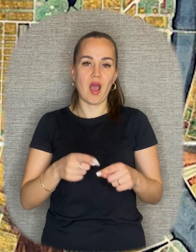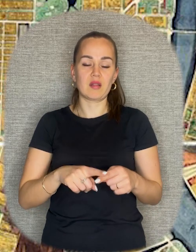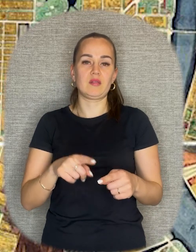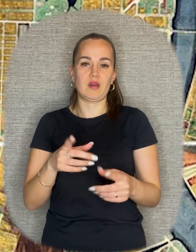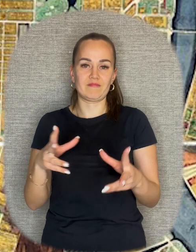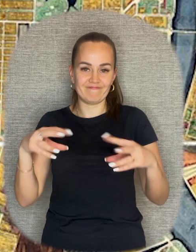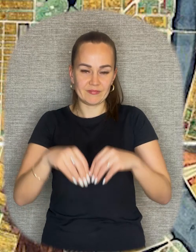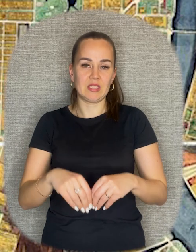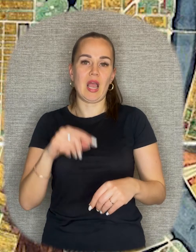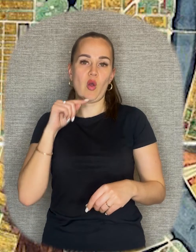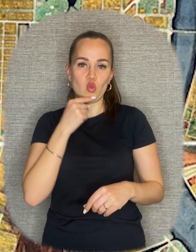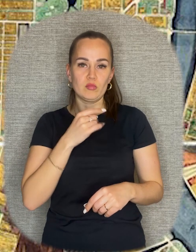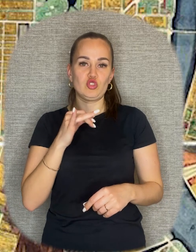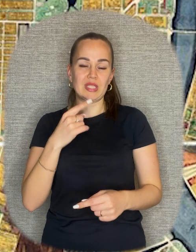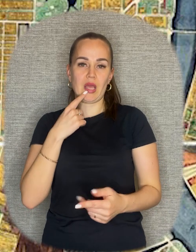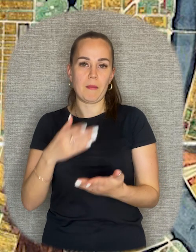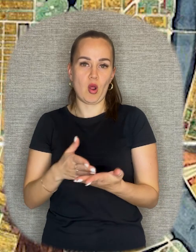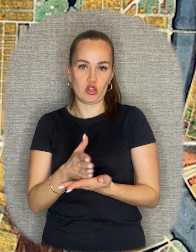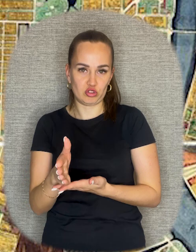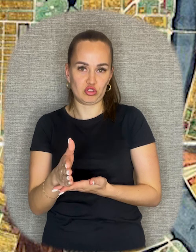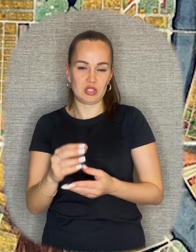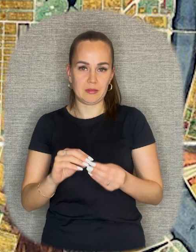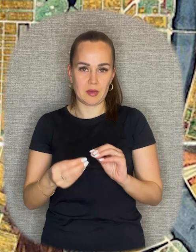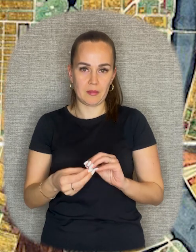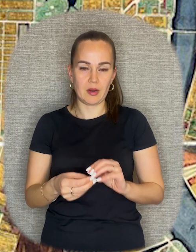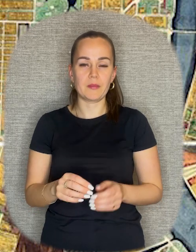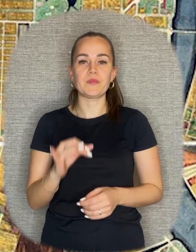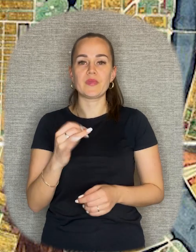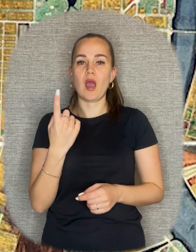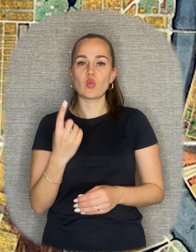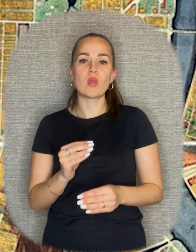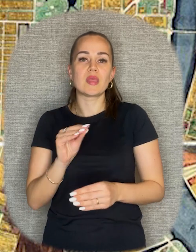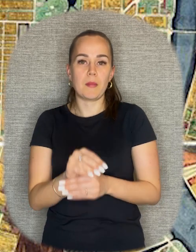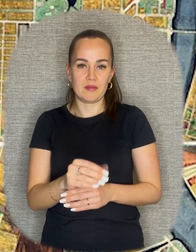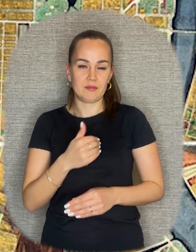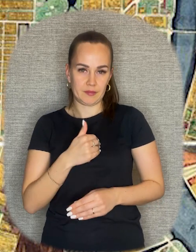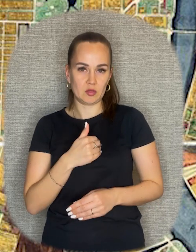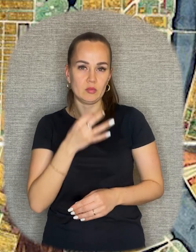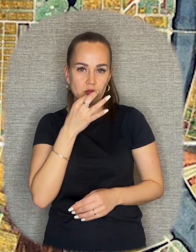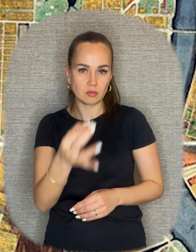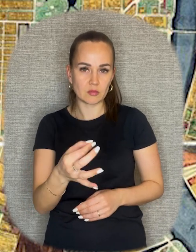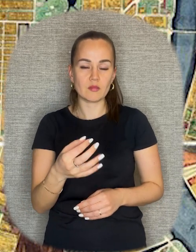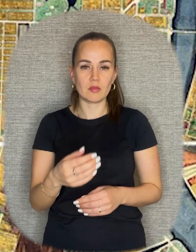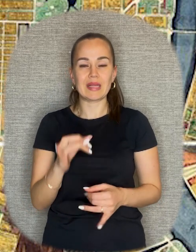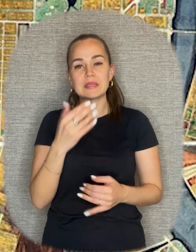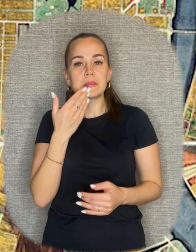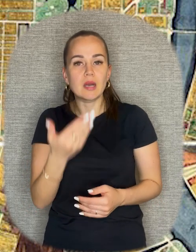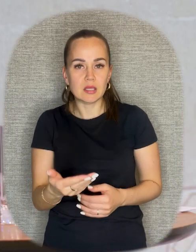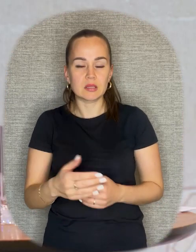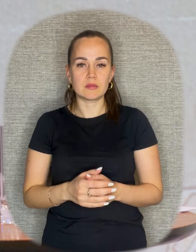очень-очень много факторов которые в основном сводились к экономическим и вот политическим Я хотела бы в